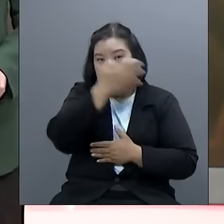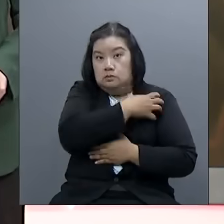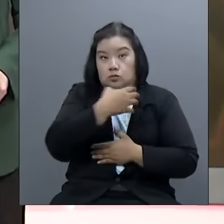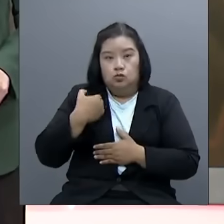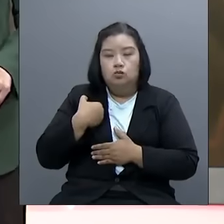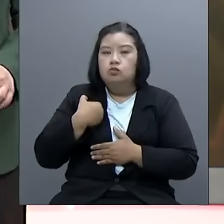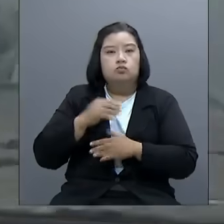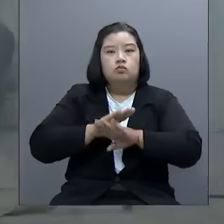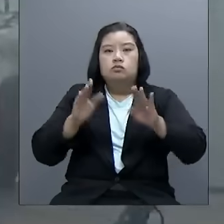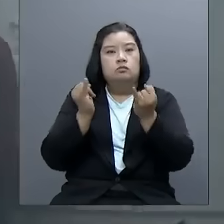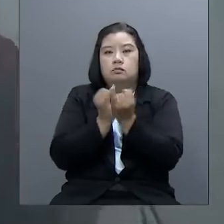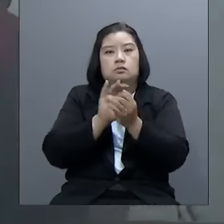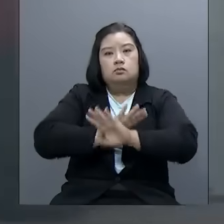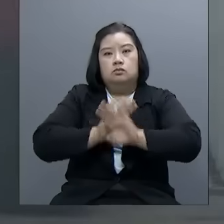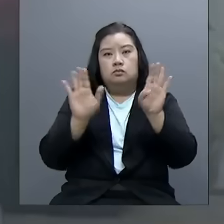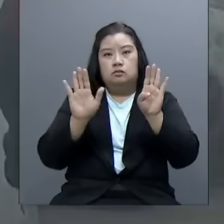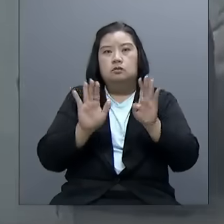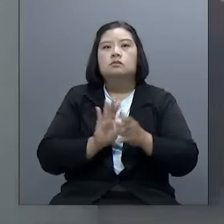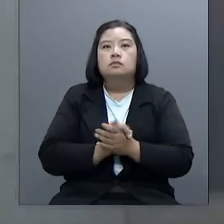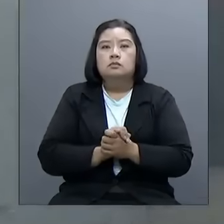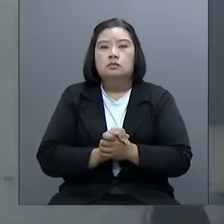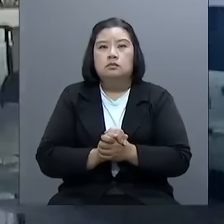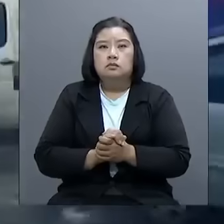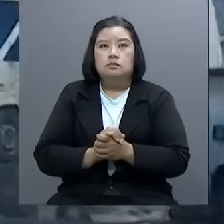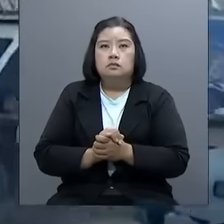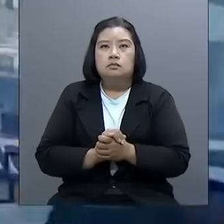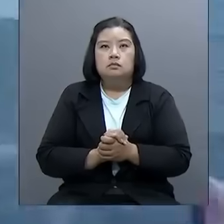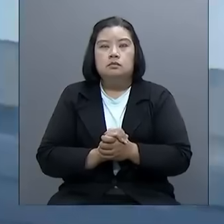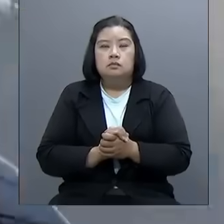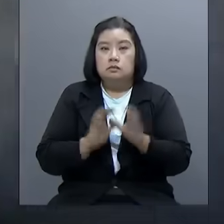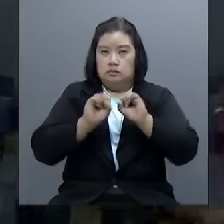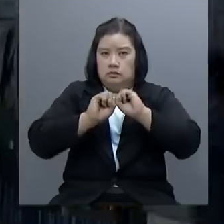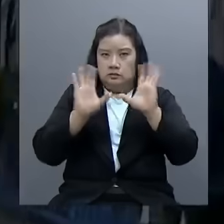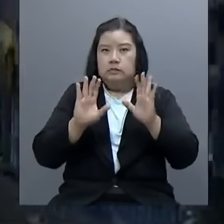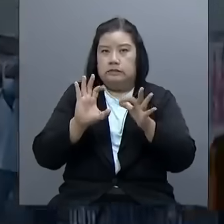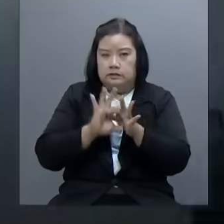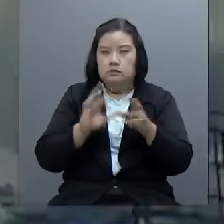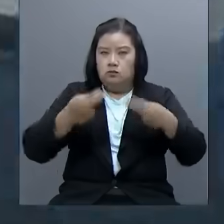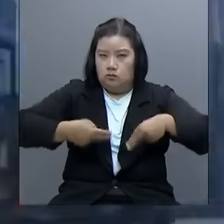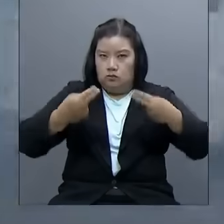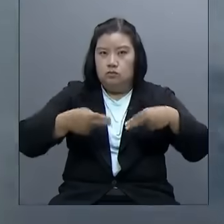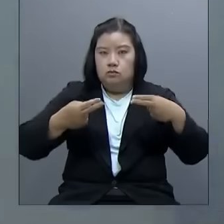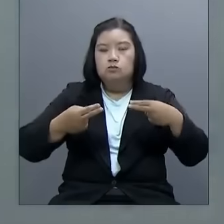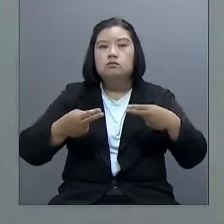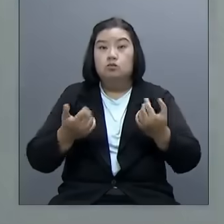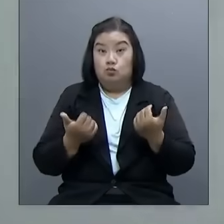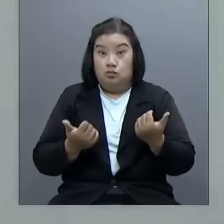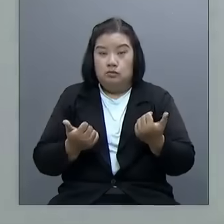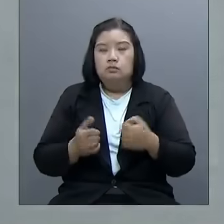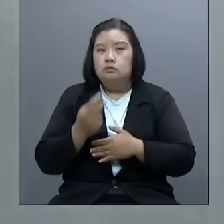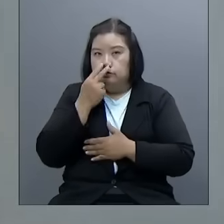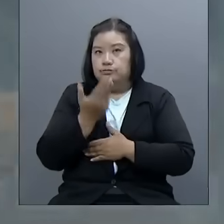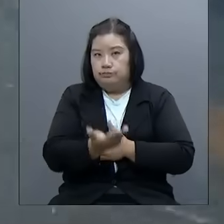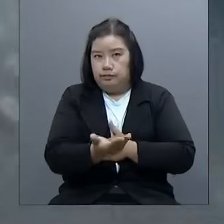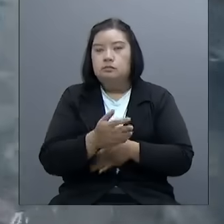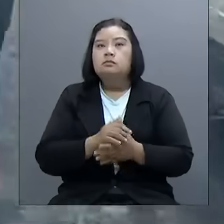อิสราเอลค่ะจุดยืนต่อต้านสงครามของหลายชาติชัดเจนมากขึ้นนะคะโดยเฉพาะตั้งแต่